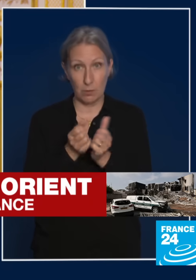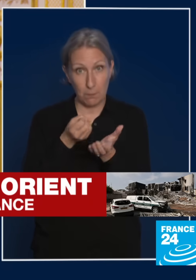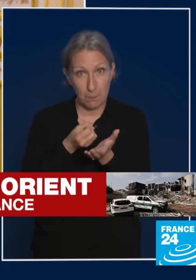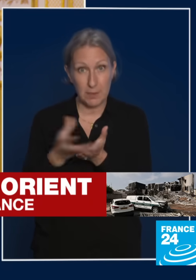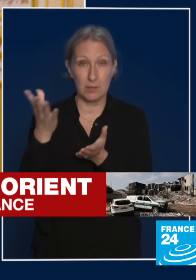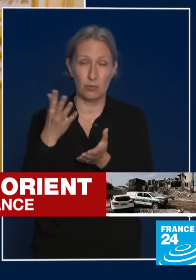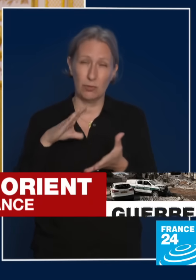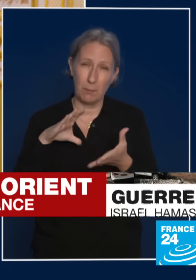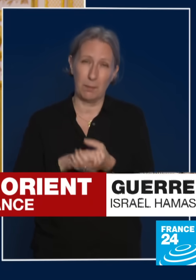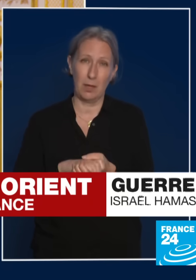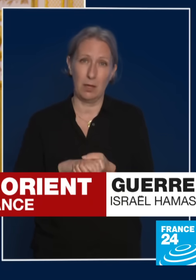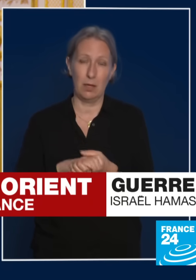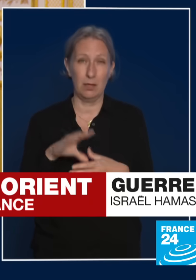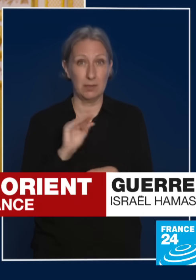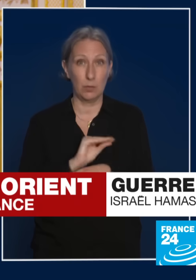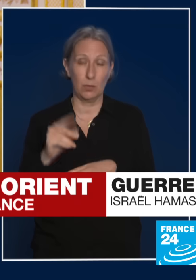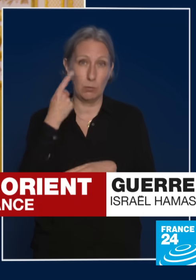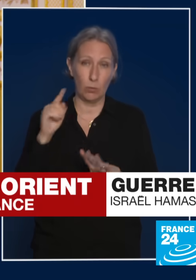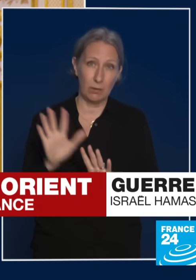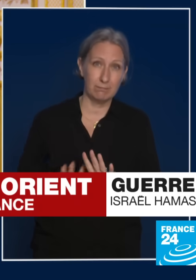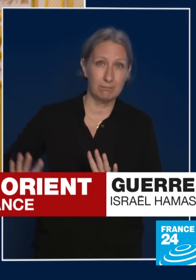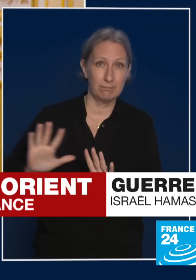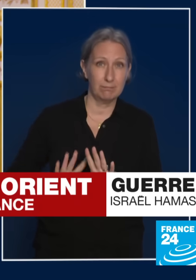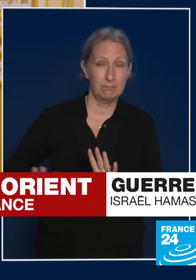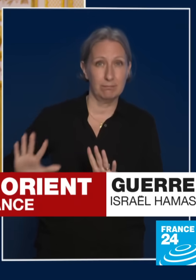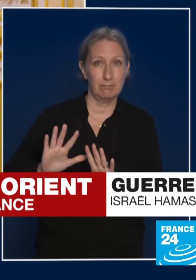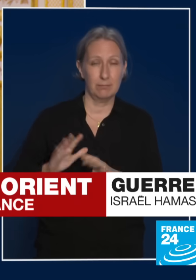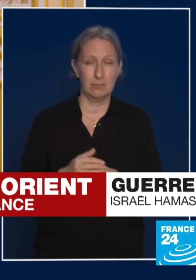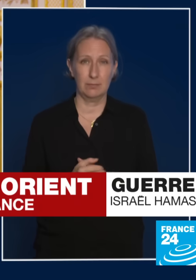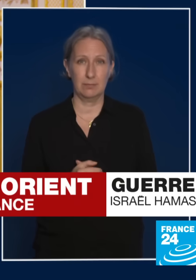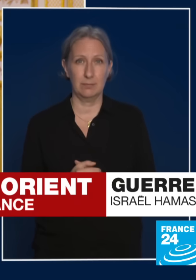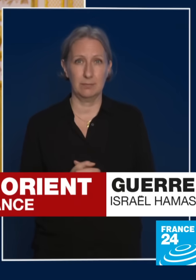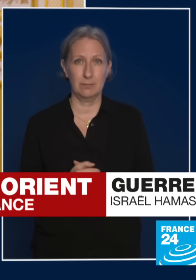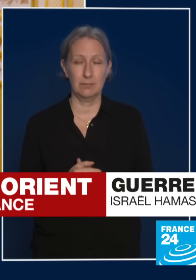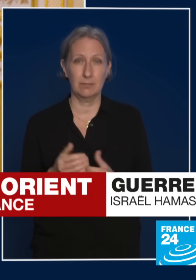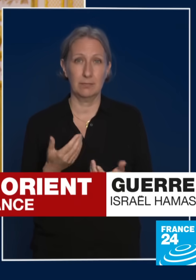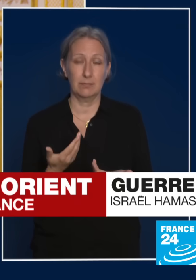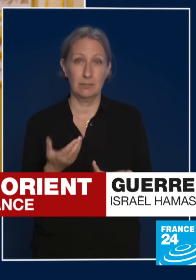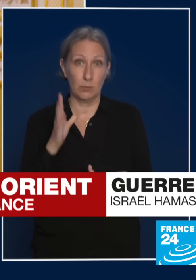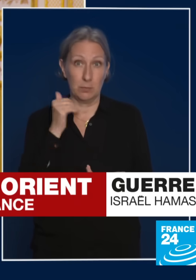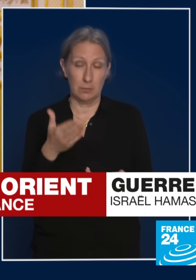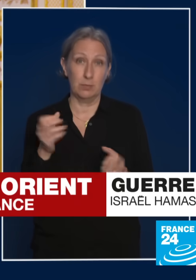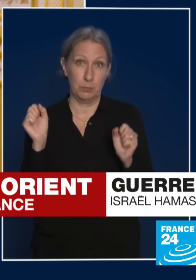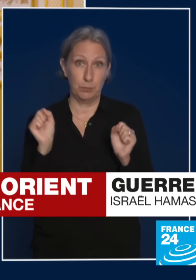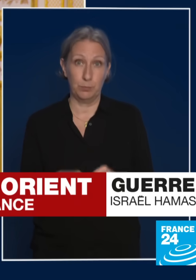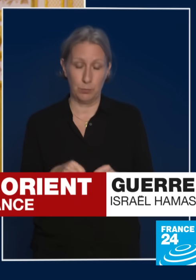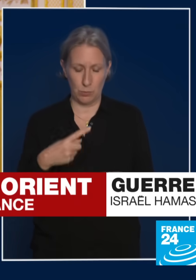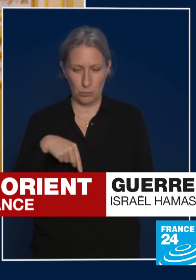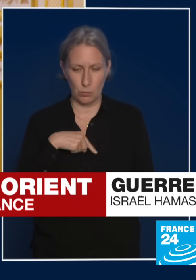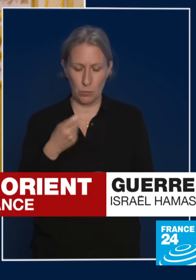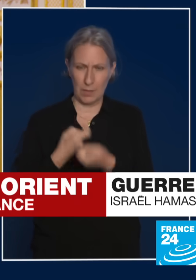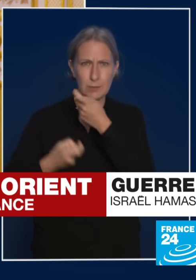paix et de sécurité pour le proche orient c'est ainsi que nous serons à la hauteur de notre propre